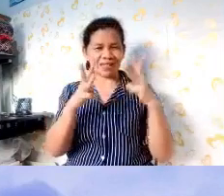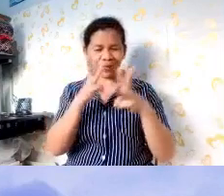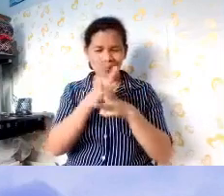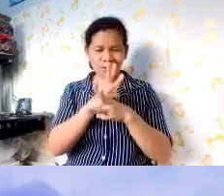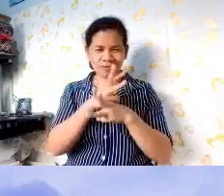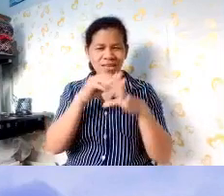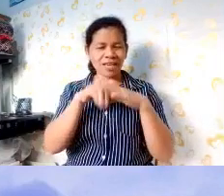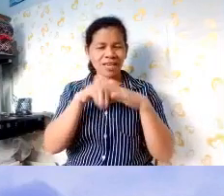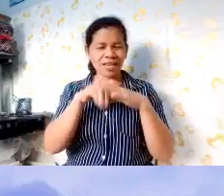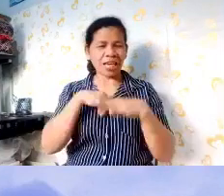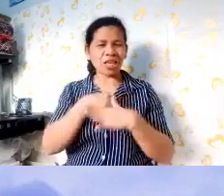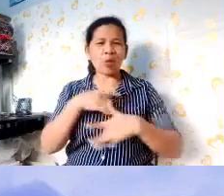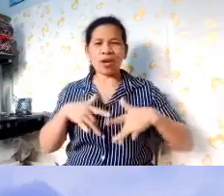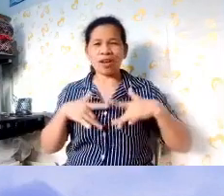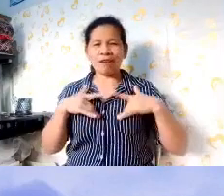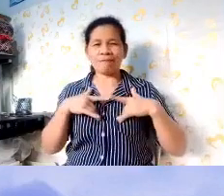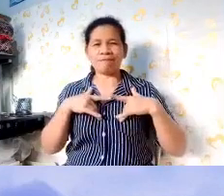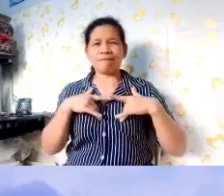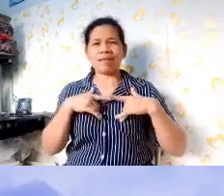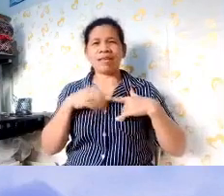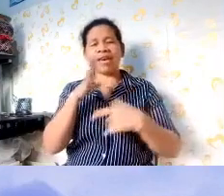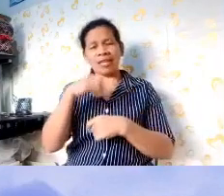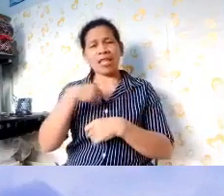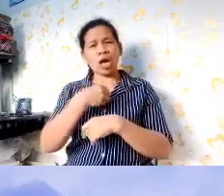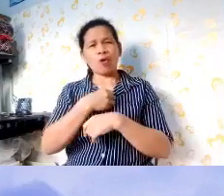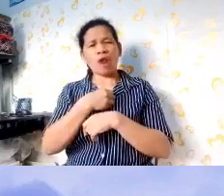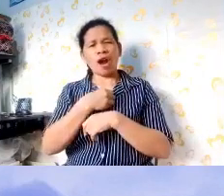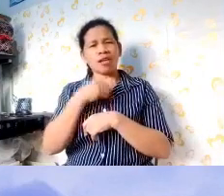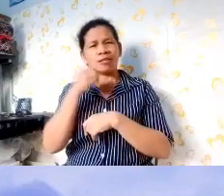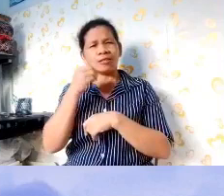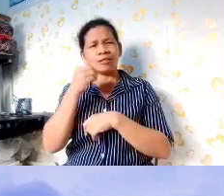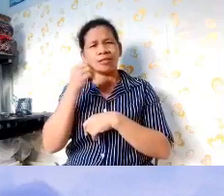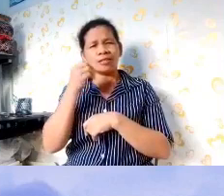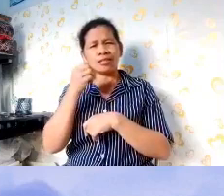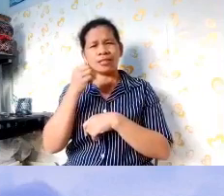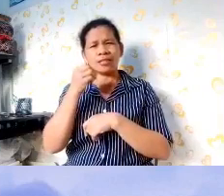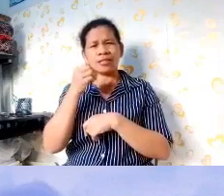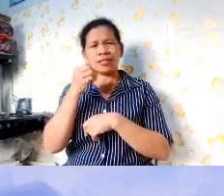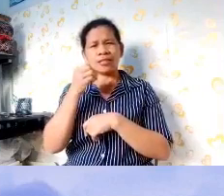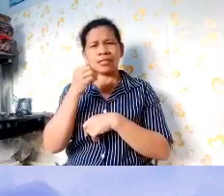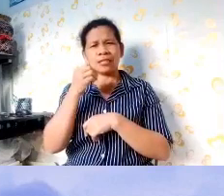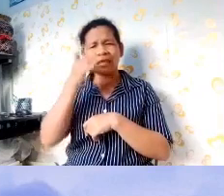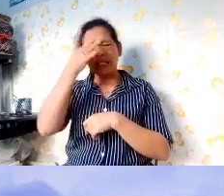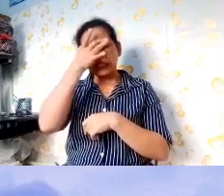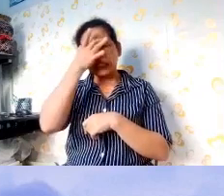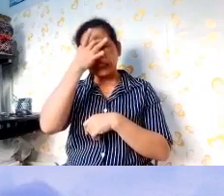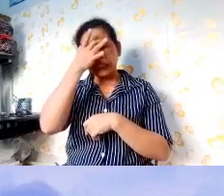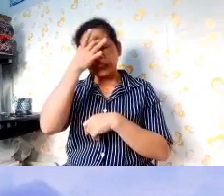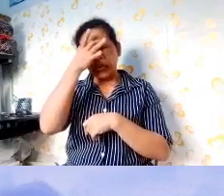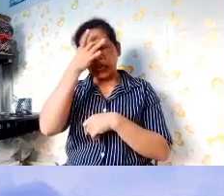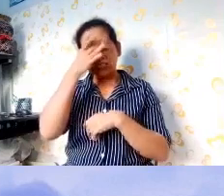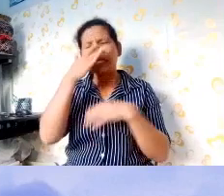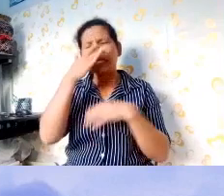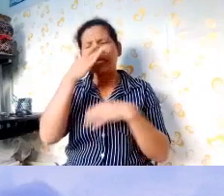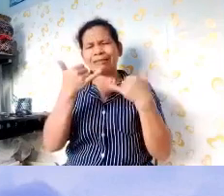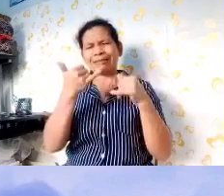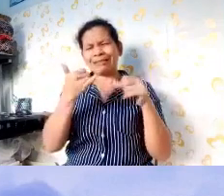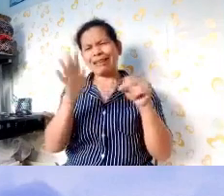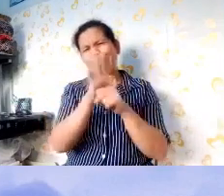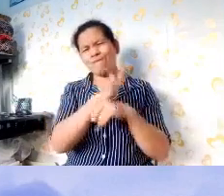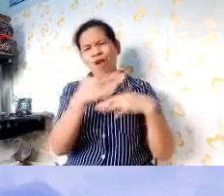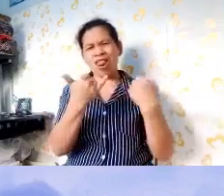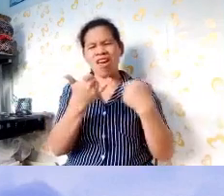ang ating isipan, mga kapatid, ay punong-puno ng mundo, ng sanlibutan.